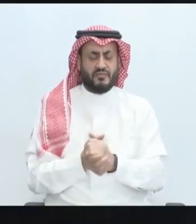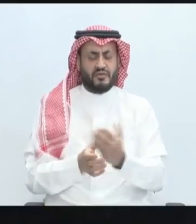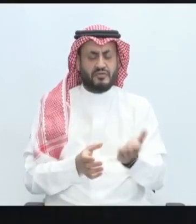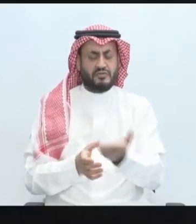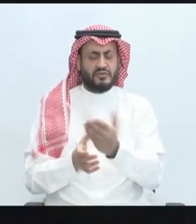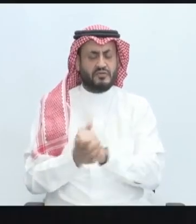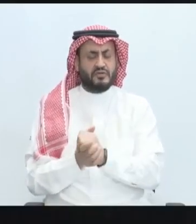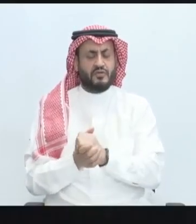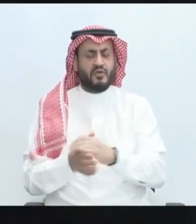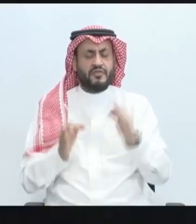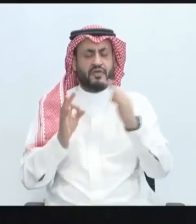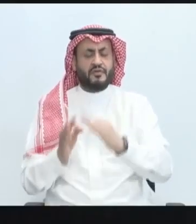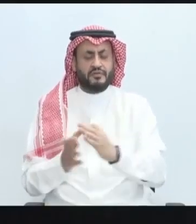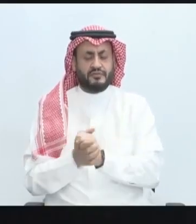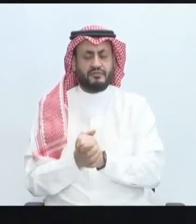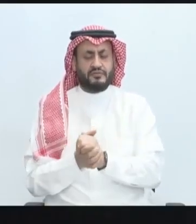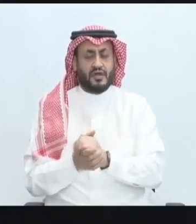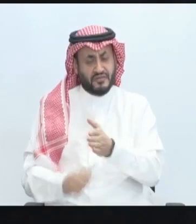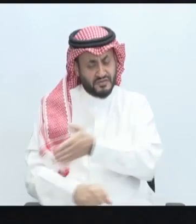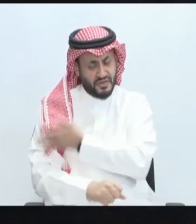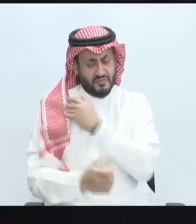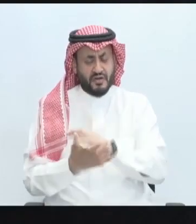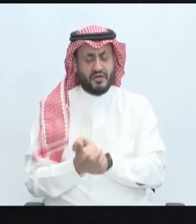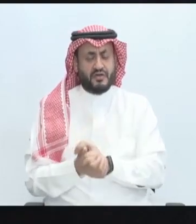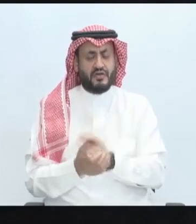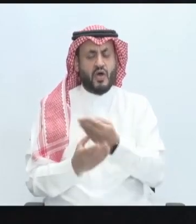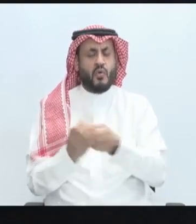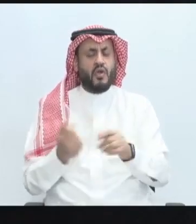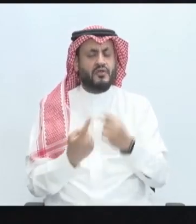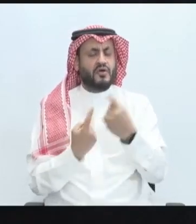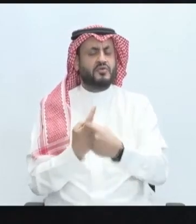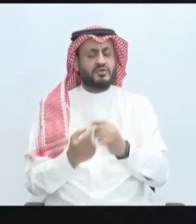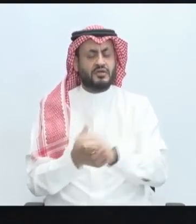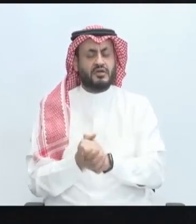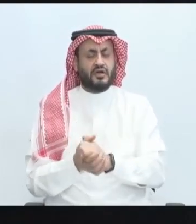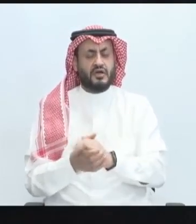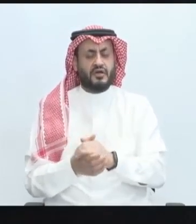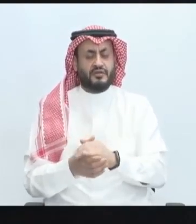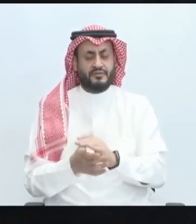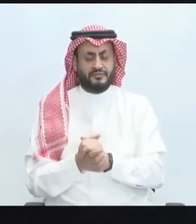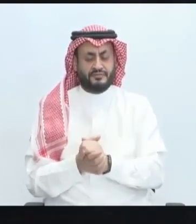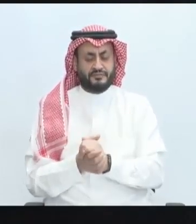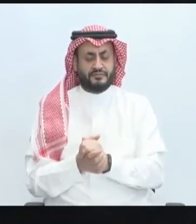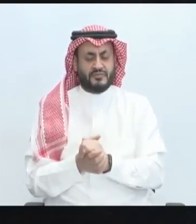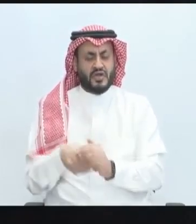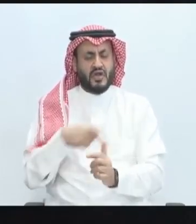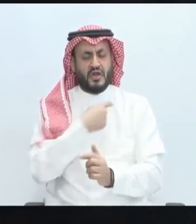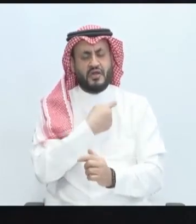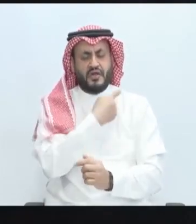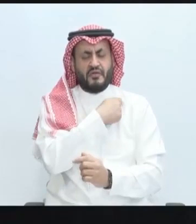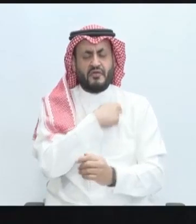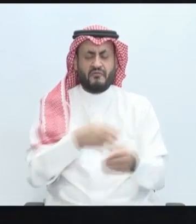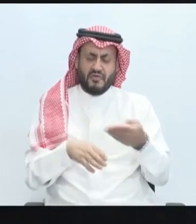التي تدل على ذلك انك ان سامحت اولادك او زوجتك فان ذلك سبب